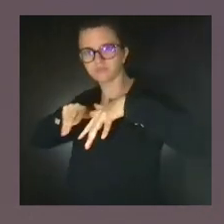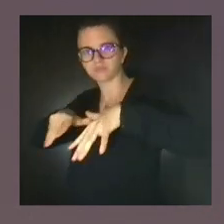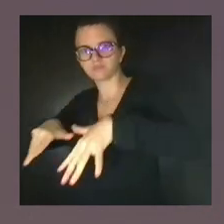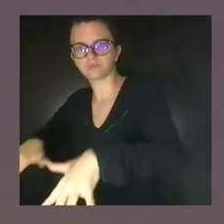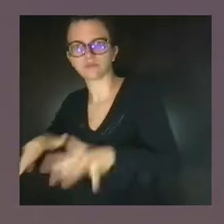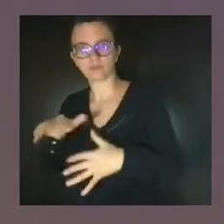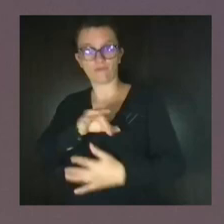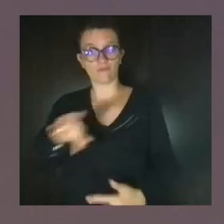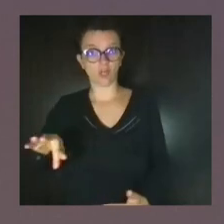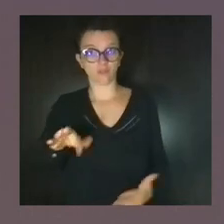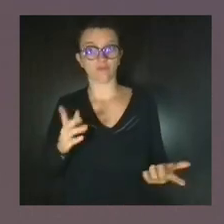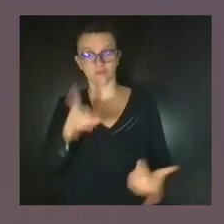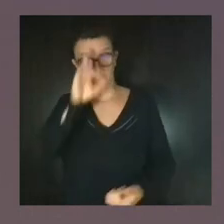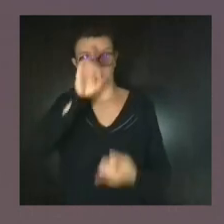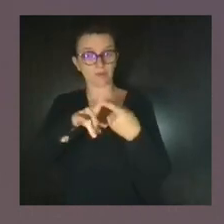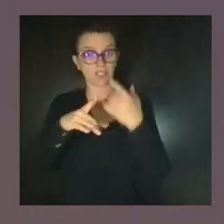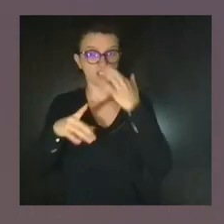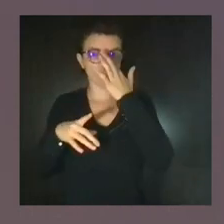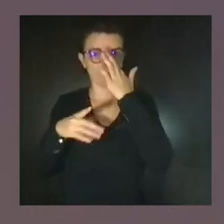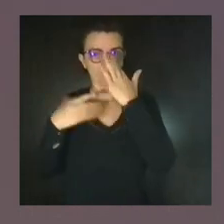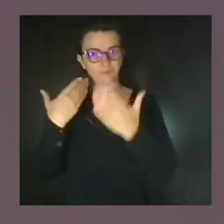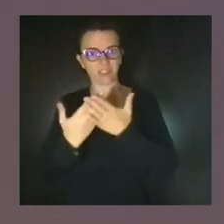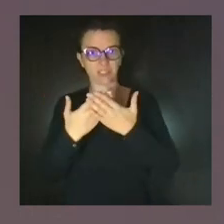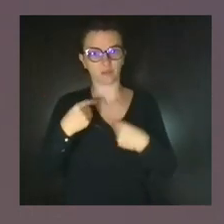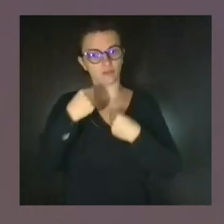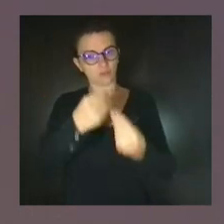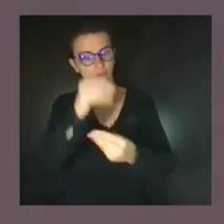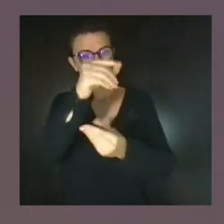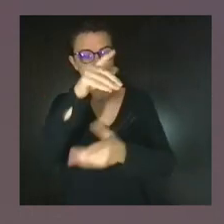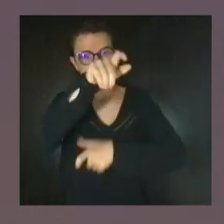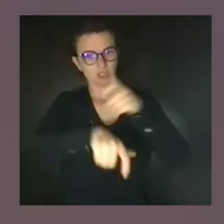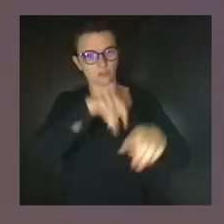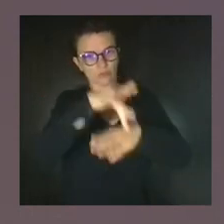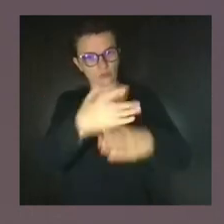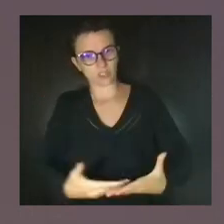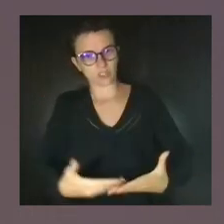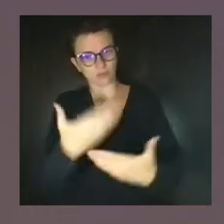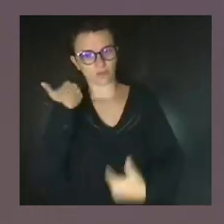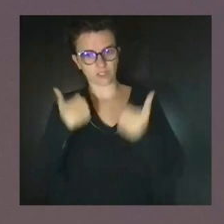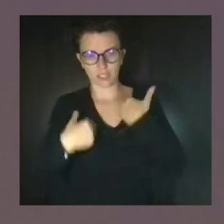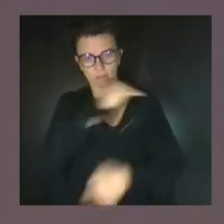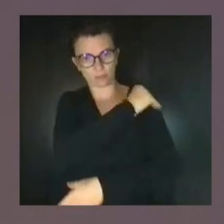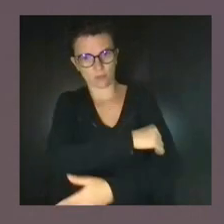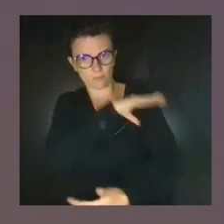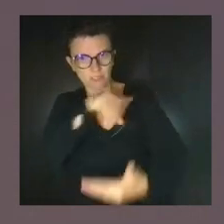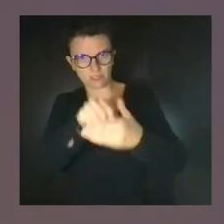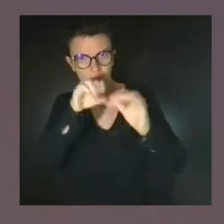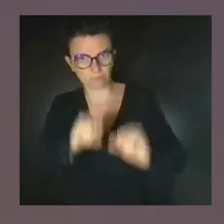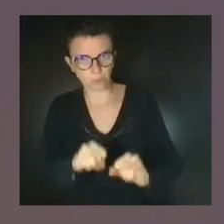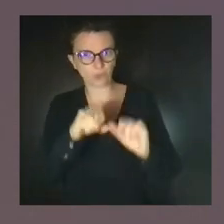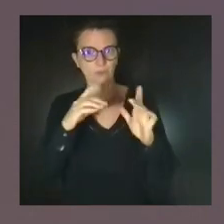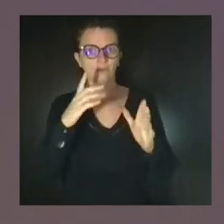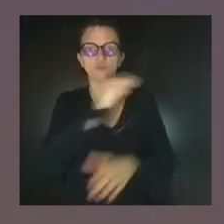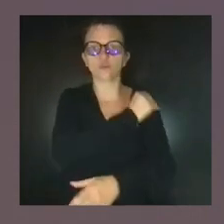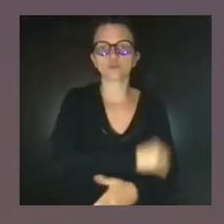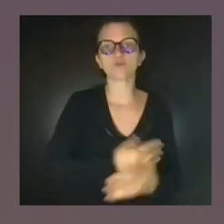cette possibilité et de permettre à ces personnes en situation de handicap de faire du sport et de l'activité physique, de sport loisir, du